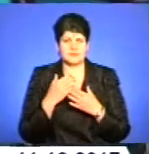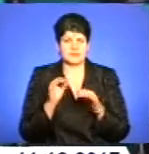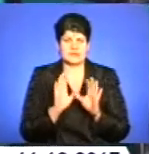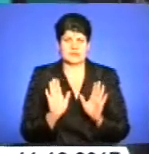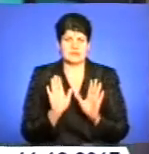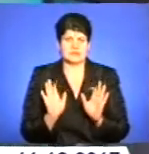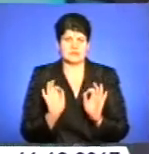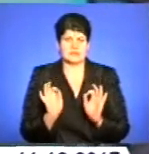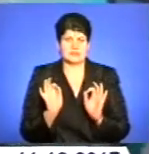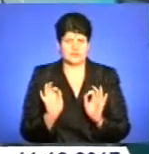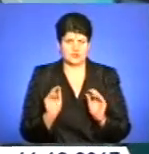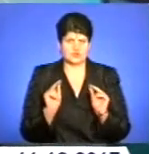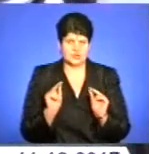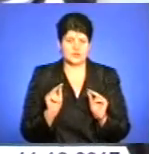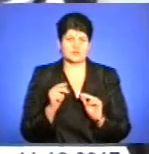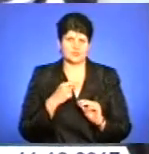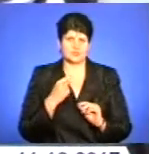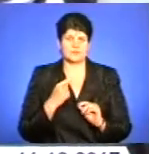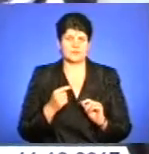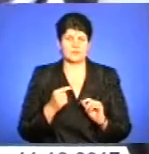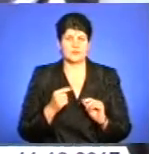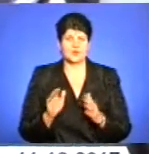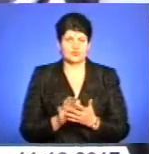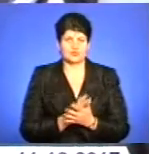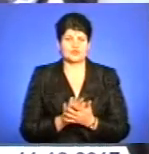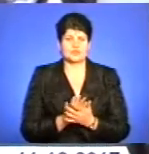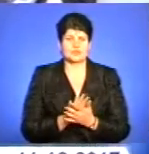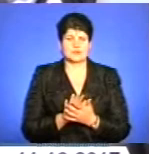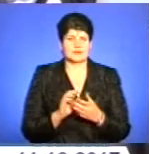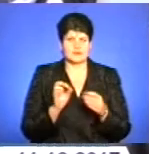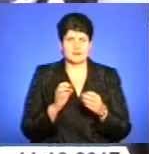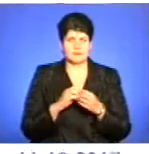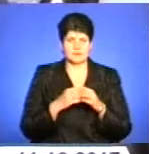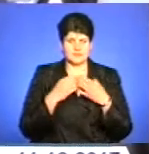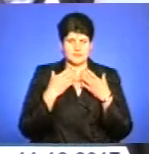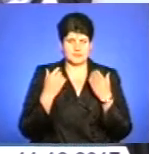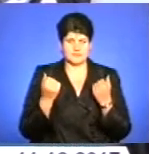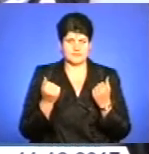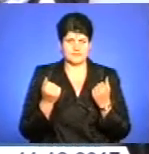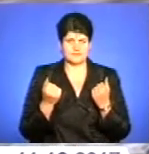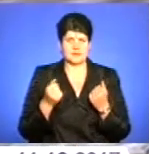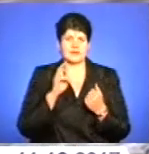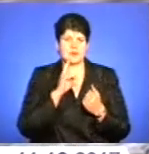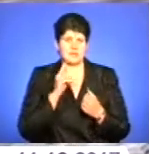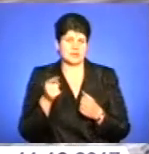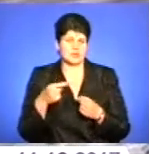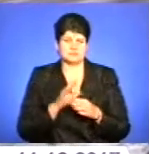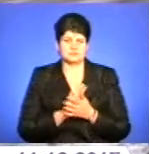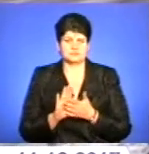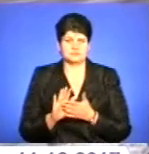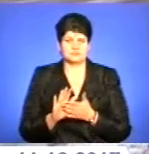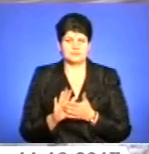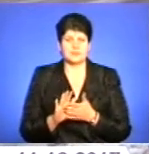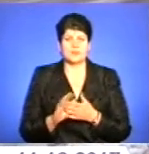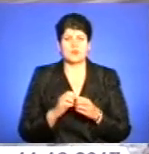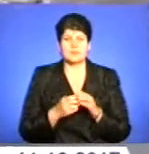Ні. То чесно говоря. Розчищені. Тобто ніяких проблем немає? Ні. Кремене з Тернополя. Проблем з проїздом в